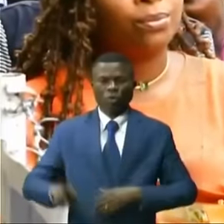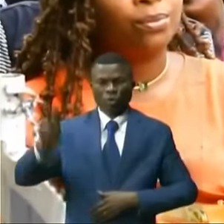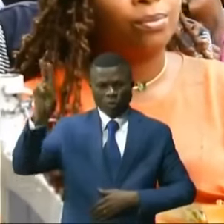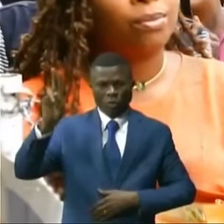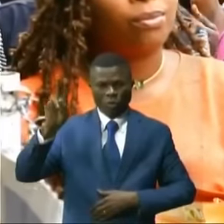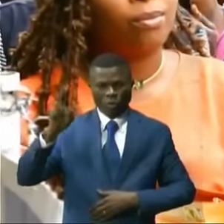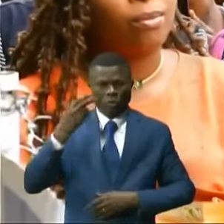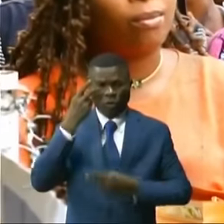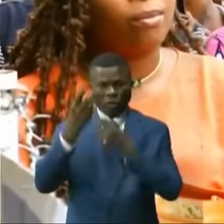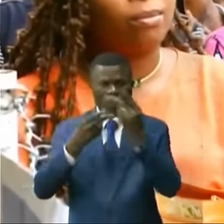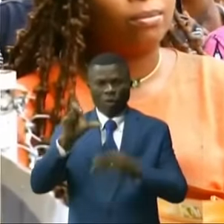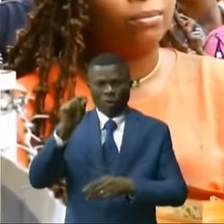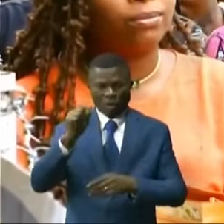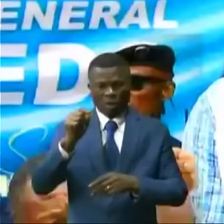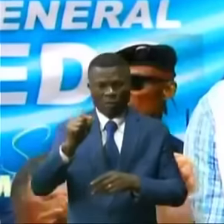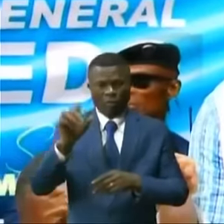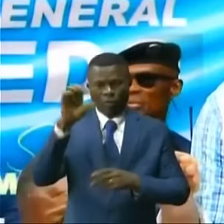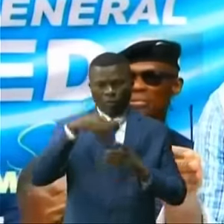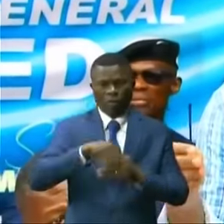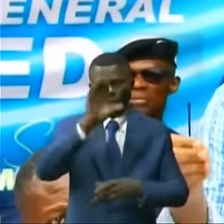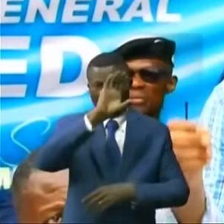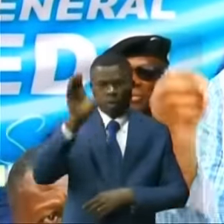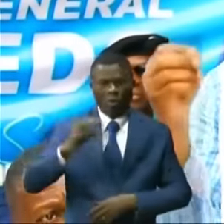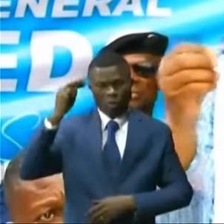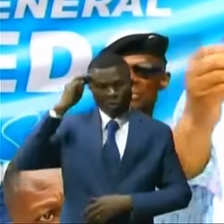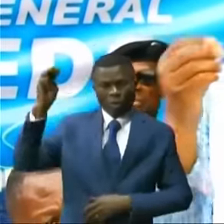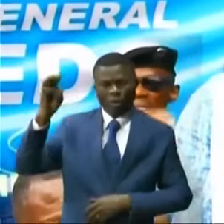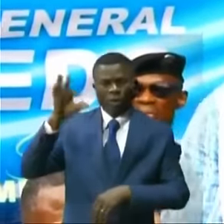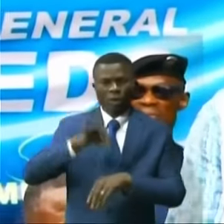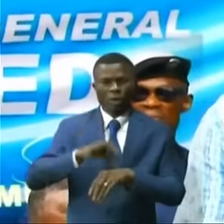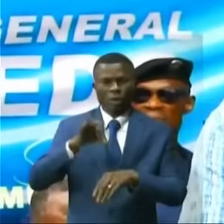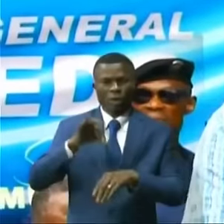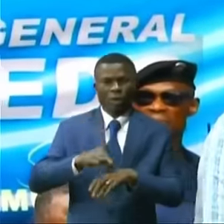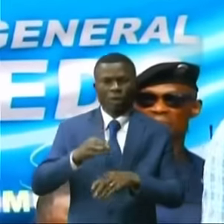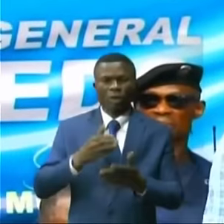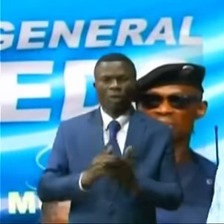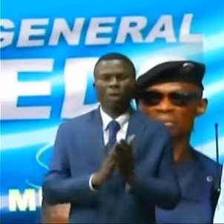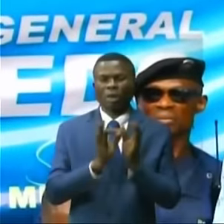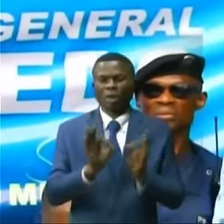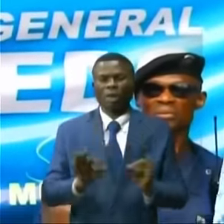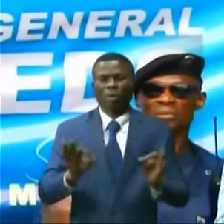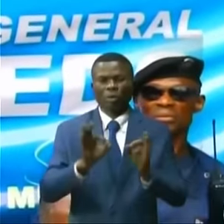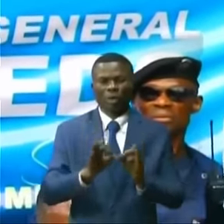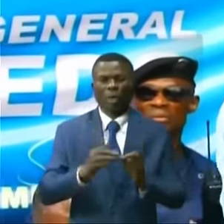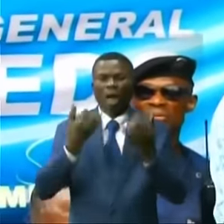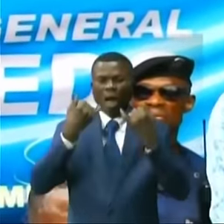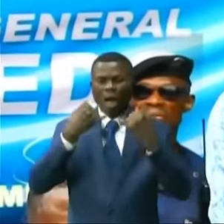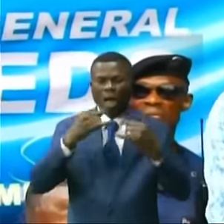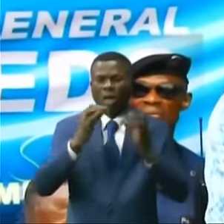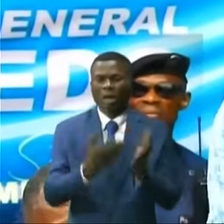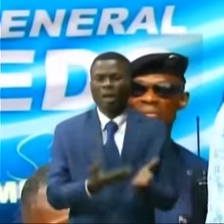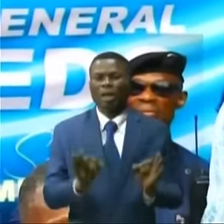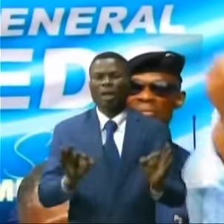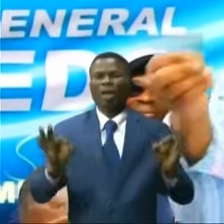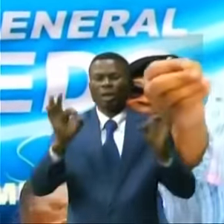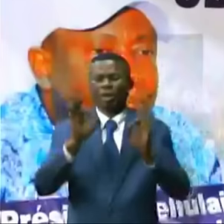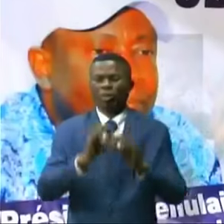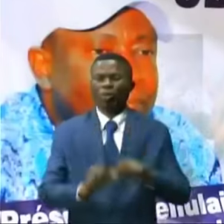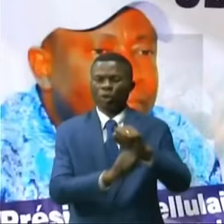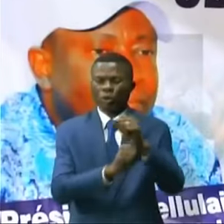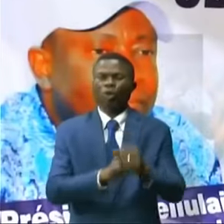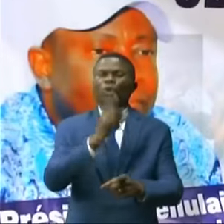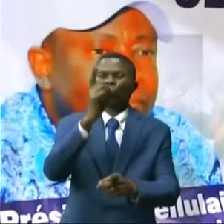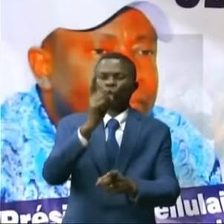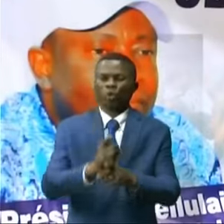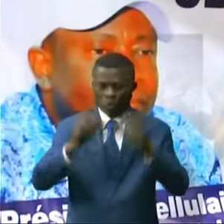le 20 que compte la commune de mongafoula l'occasion était propice pour rappeler la nécessité d'un soutien sans faille